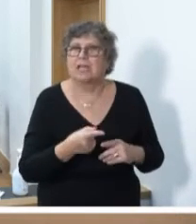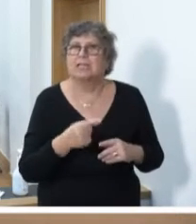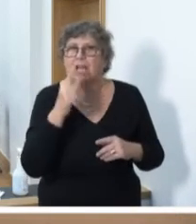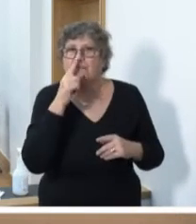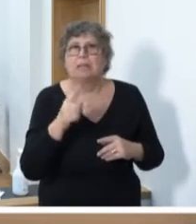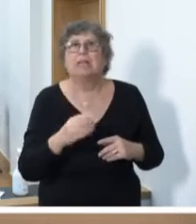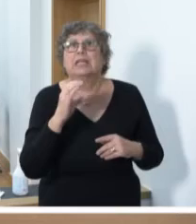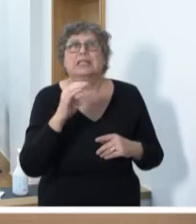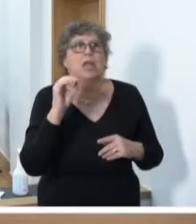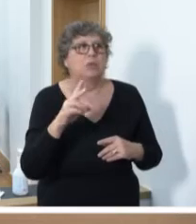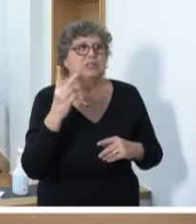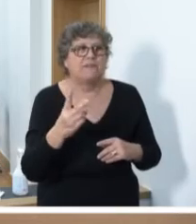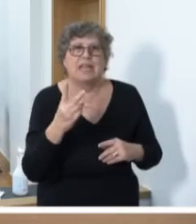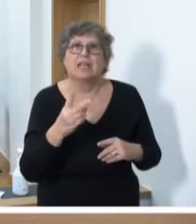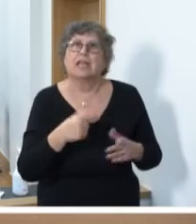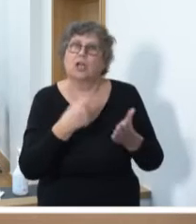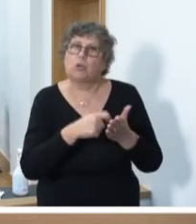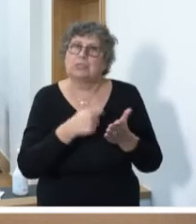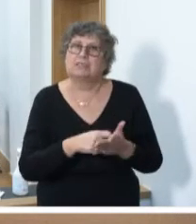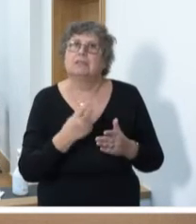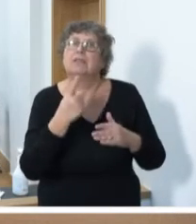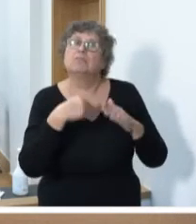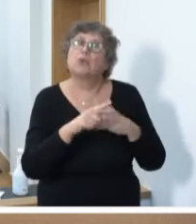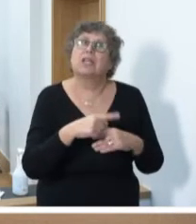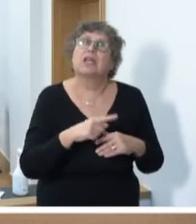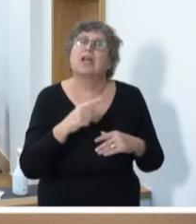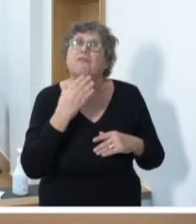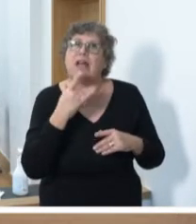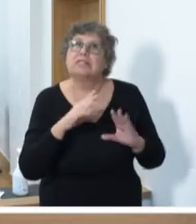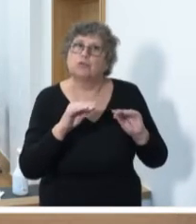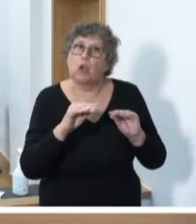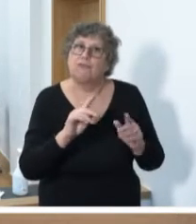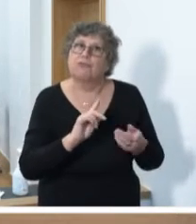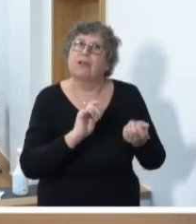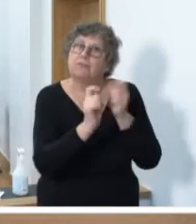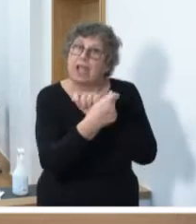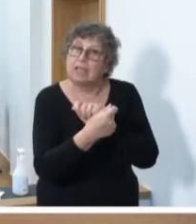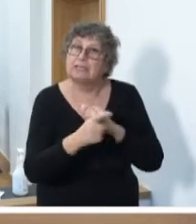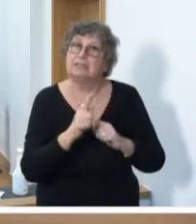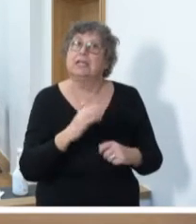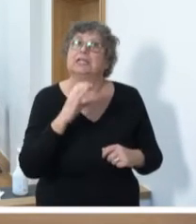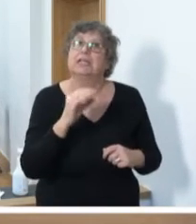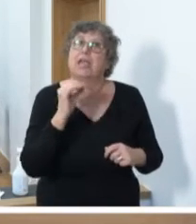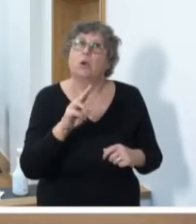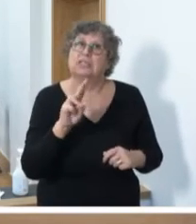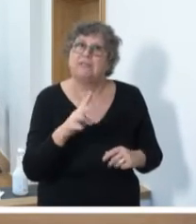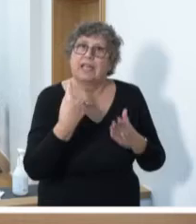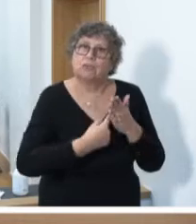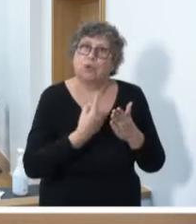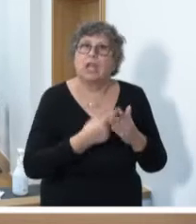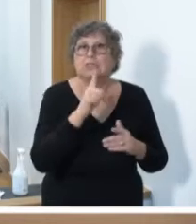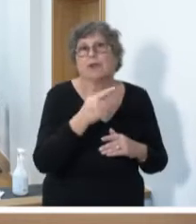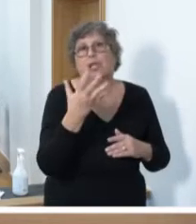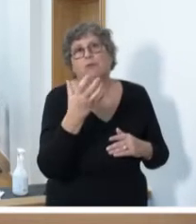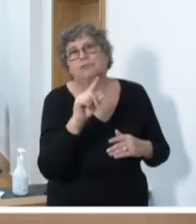die CO2-Vermeidungskosten durch Verwendung von Wasserstoff umlegt, müsste man die CO2-Steuern auf 250 bis 300 Euro